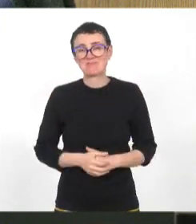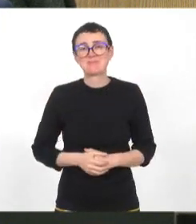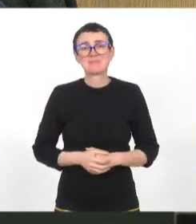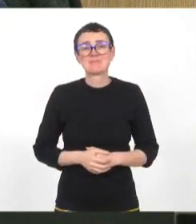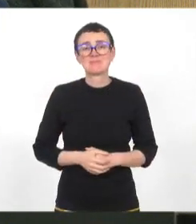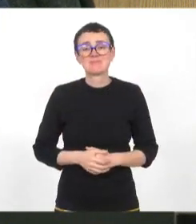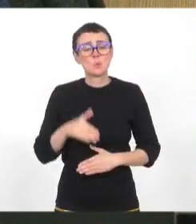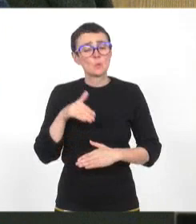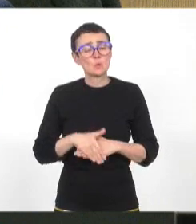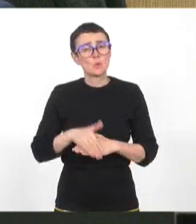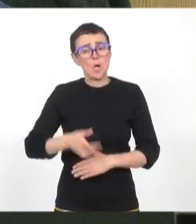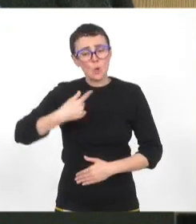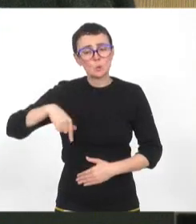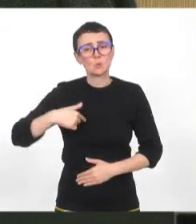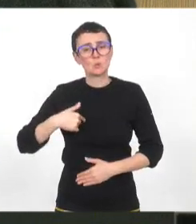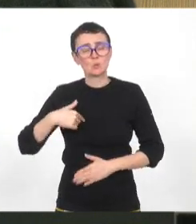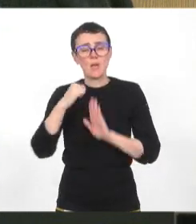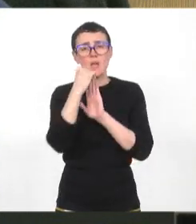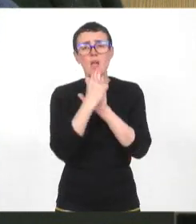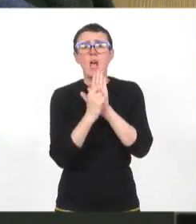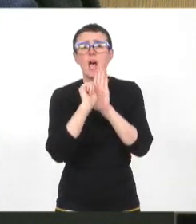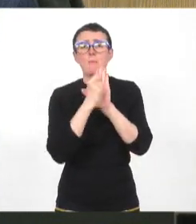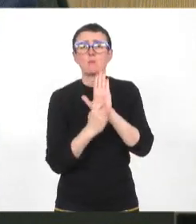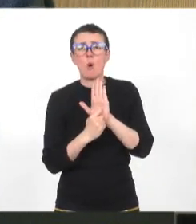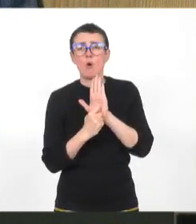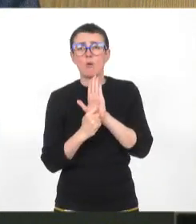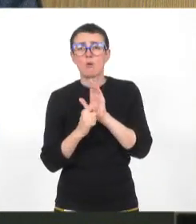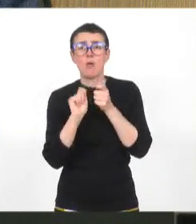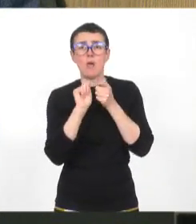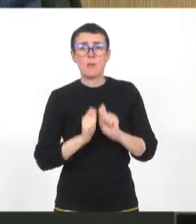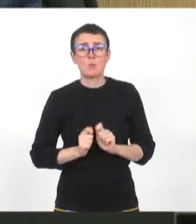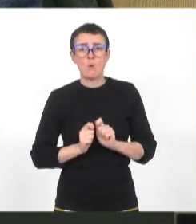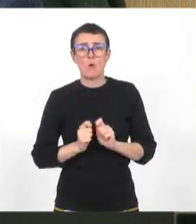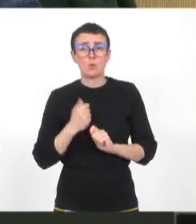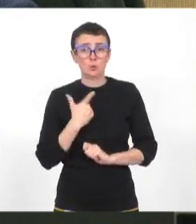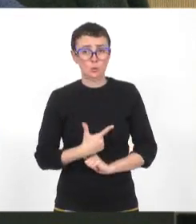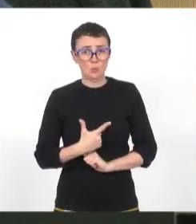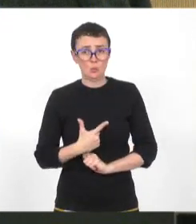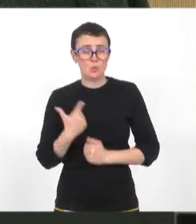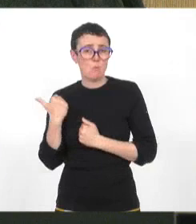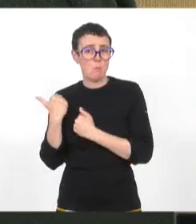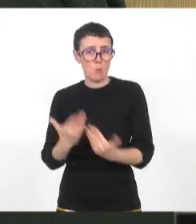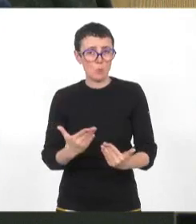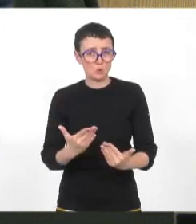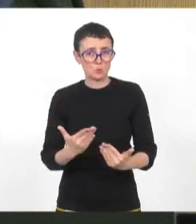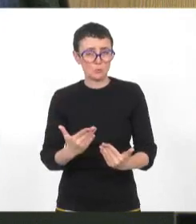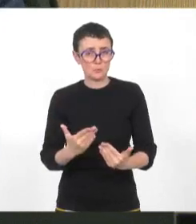Ce soir, nous vous présentons deux amendements et en fonction du résultat des votes des amendements, nous vous ferons une explication de